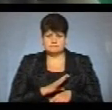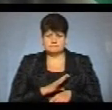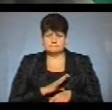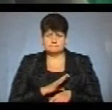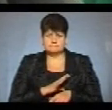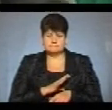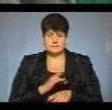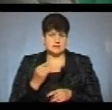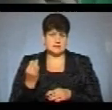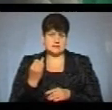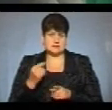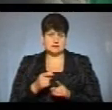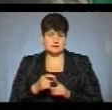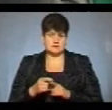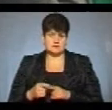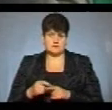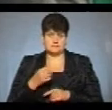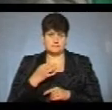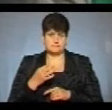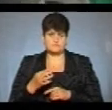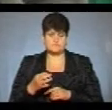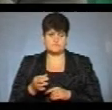І які цікаві слова він сказав.